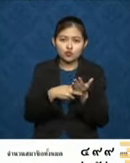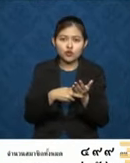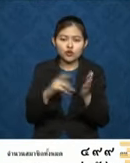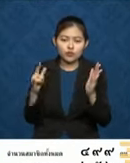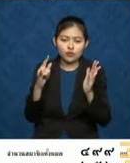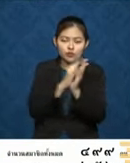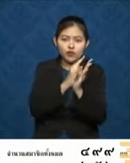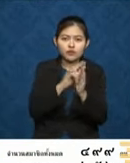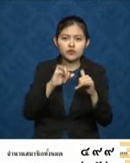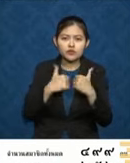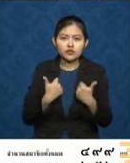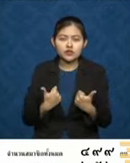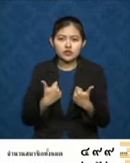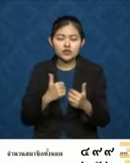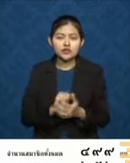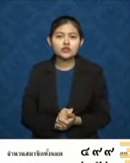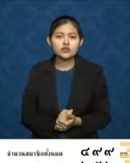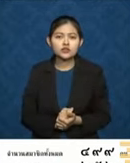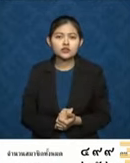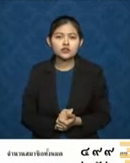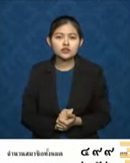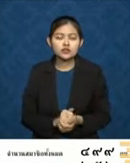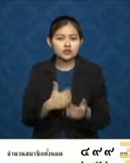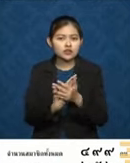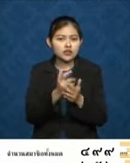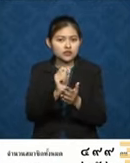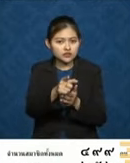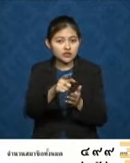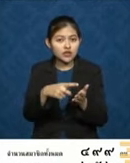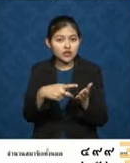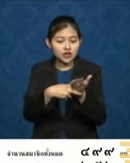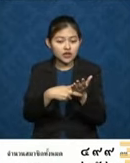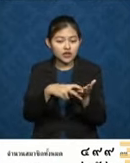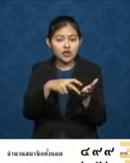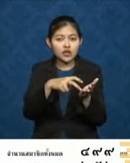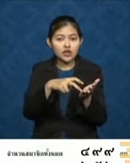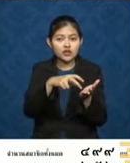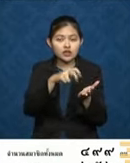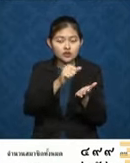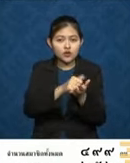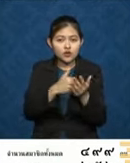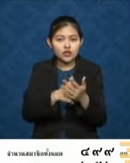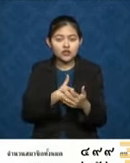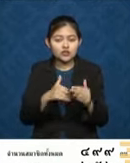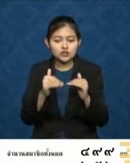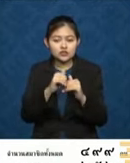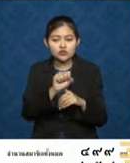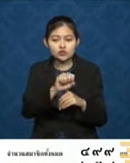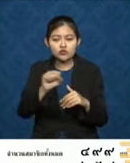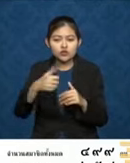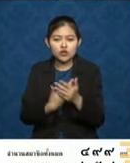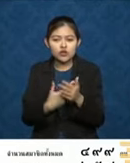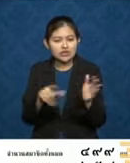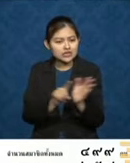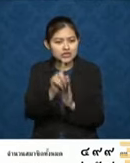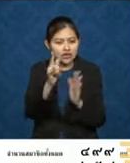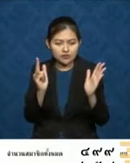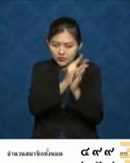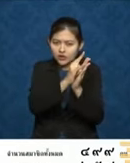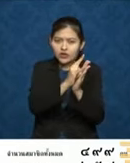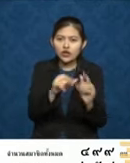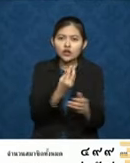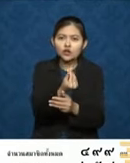บ้านเราตรงนี้เลยในสภาครับว่าเราจ่ายค่าตั๋วเครื่องบินโลคอสนี่ให้กับผู้แทนราษฎรเที่ยวละเท่าไหร่เพราะตรง